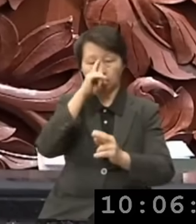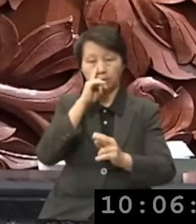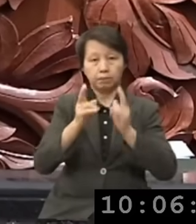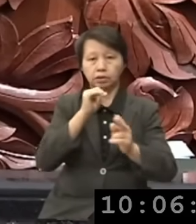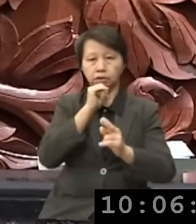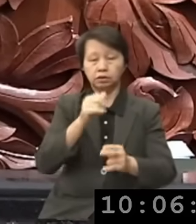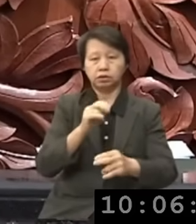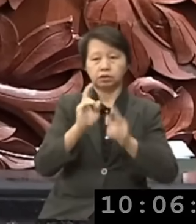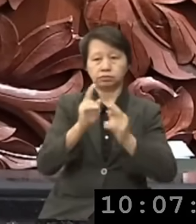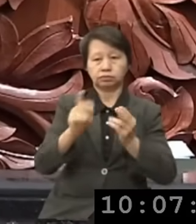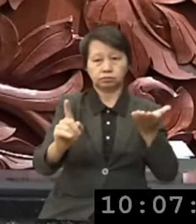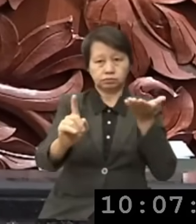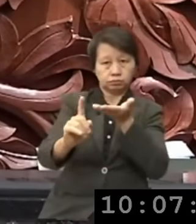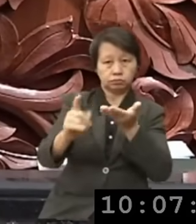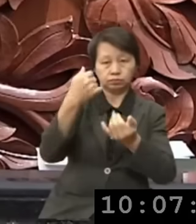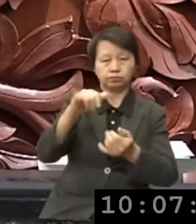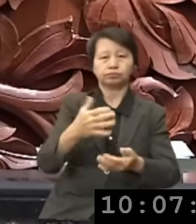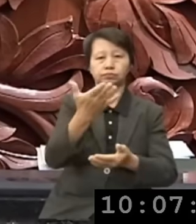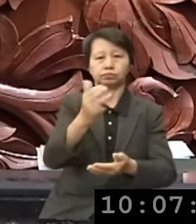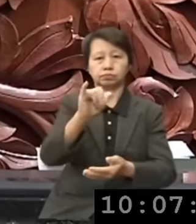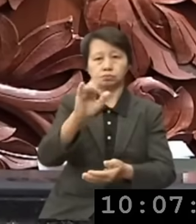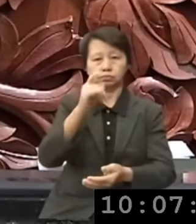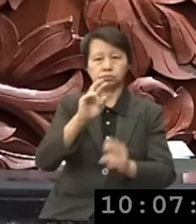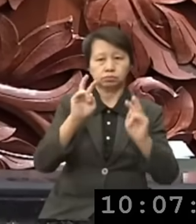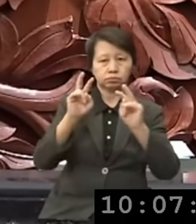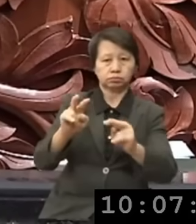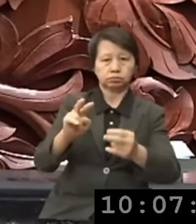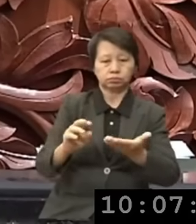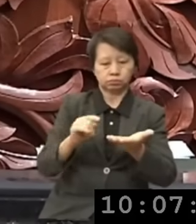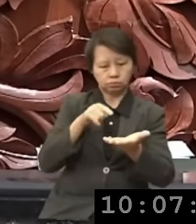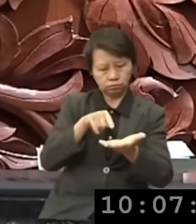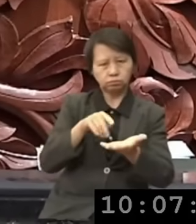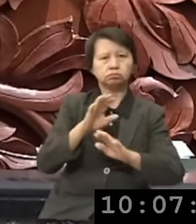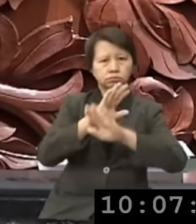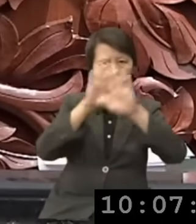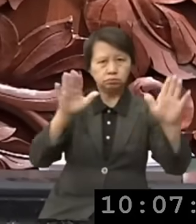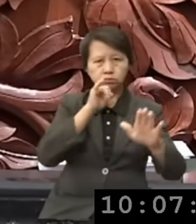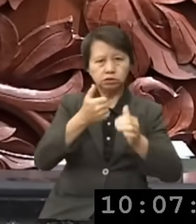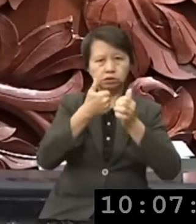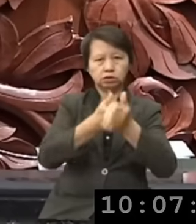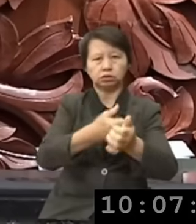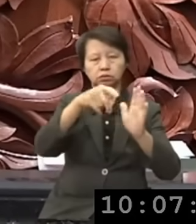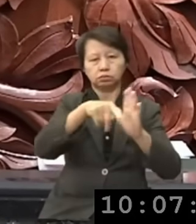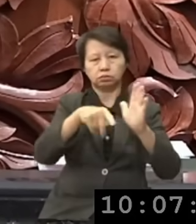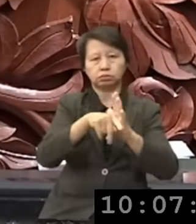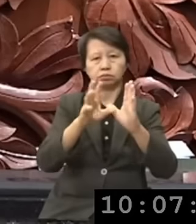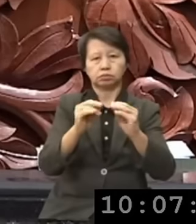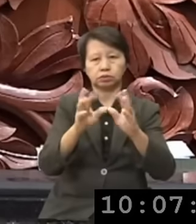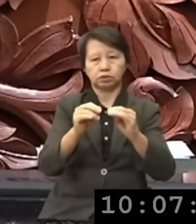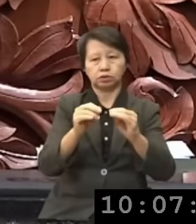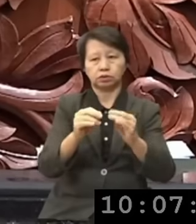mengarahkan ucapan tersebut kepada pengerusi dan memandang peranti yang dipasang jelas tidak mematuhi peraturan mesyuarat